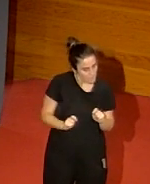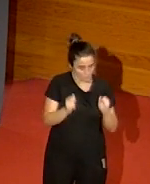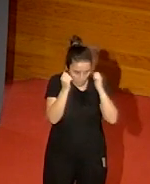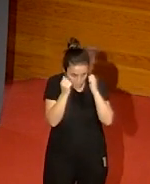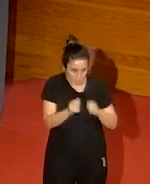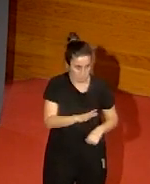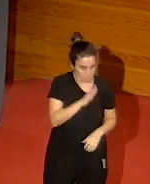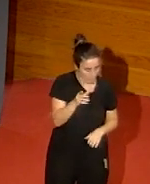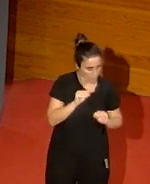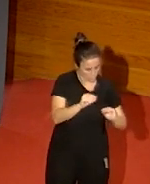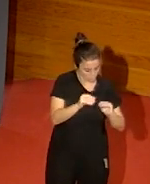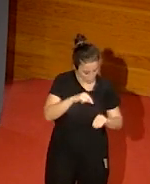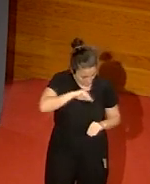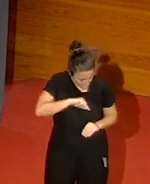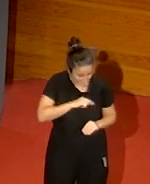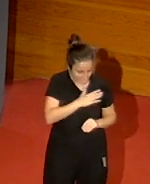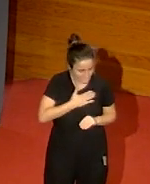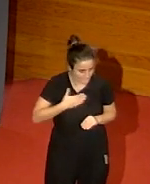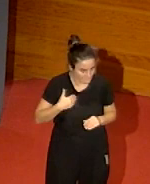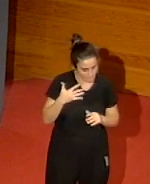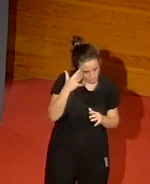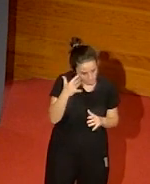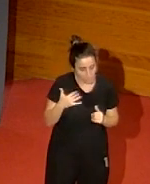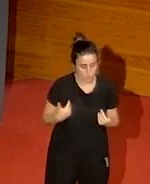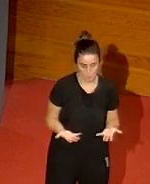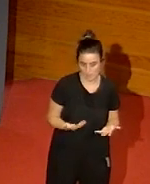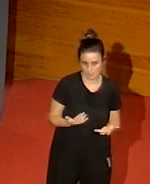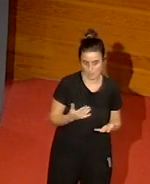du. Eta ariketa hori egitea interesgarria iruditzen zait,